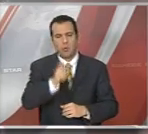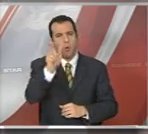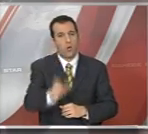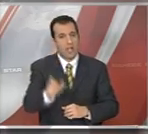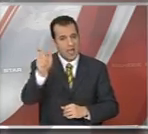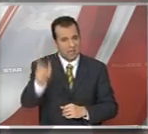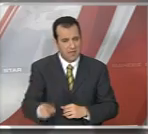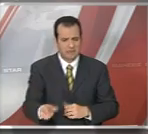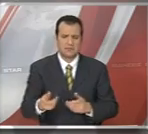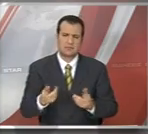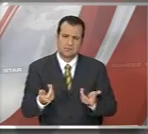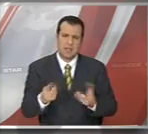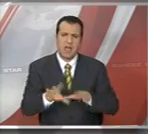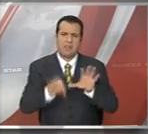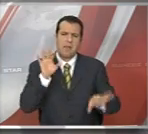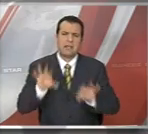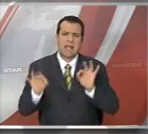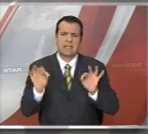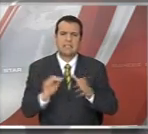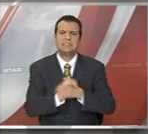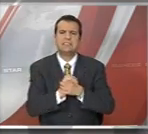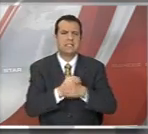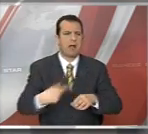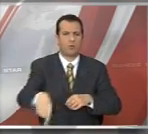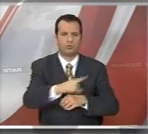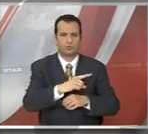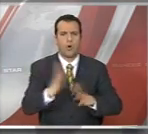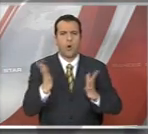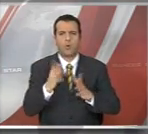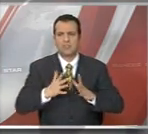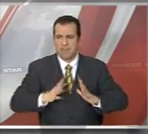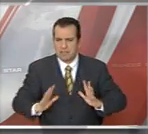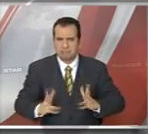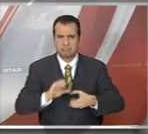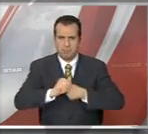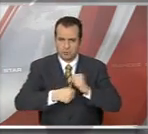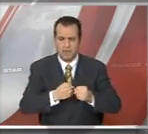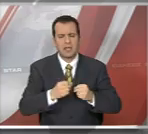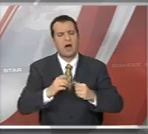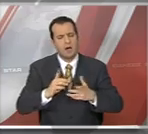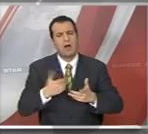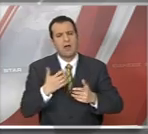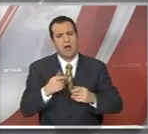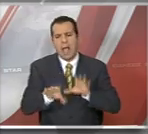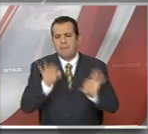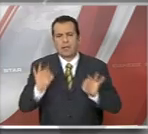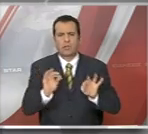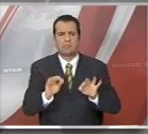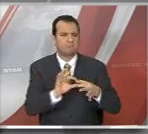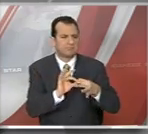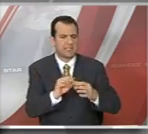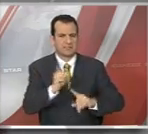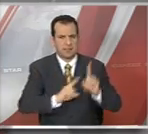έχει προφανώς διαλέγει και τους συμμάχους του σε οποιαδήποτε μάχη την οποία πάει να δώσει και οποιαδήποτε θα σας έλεγα